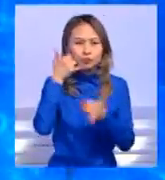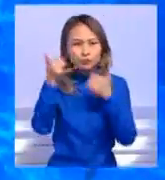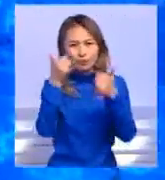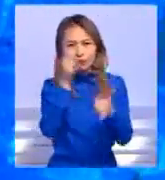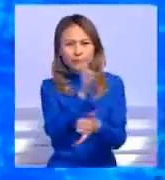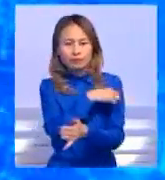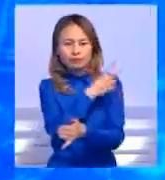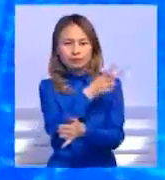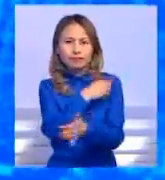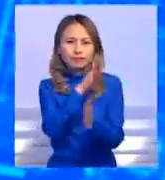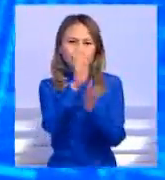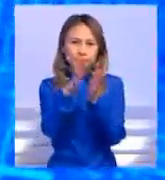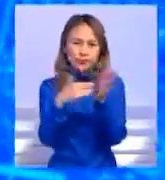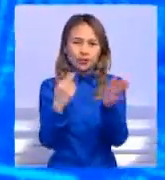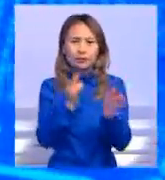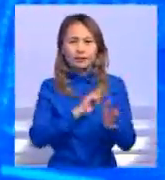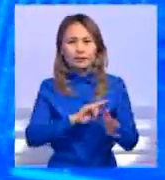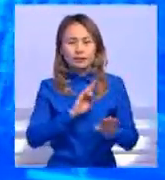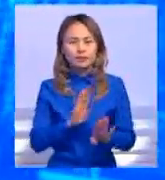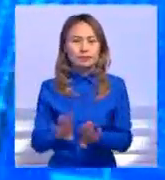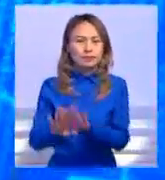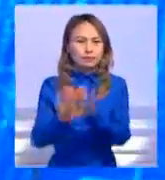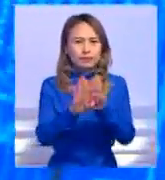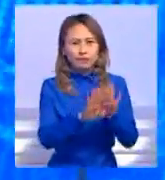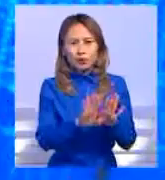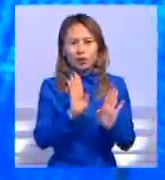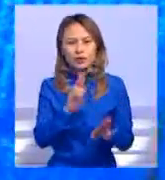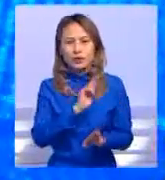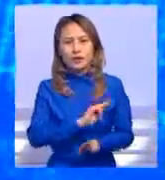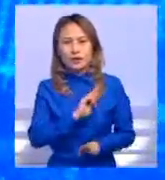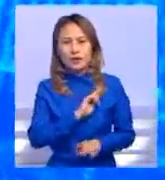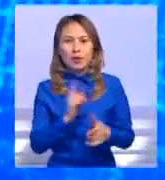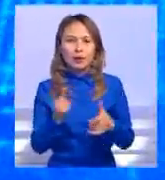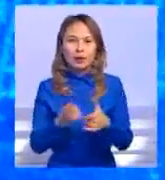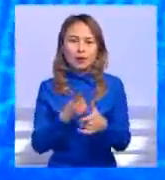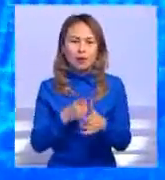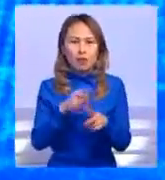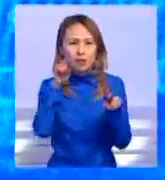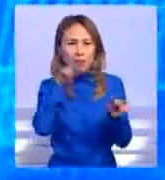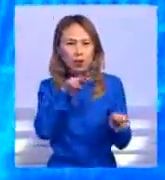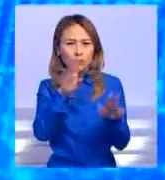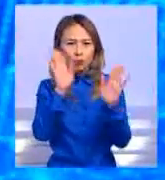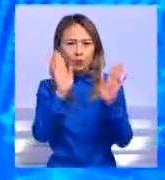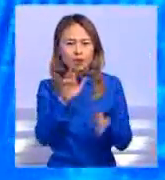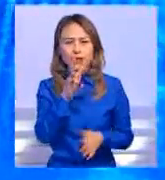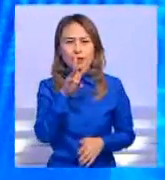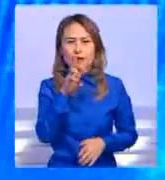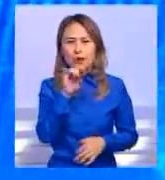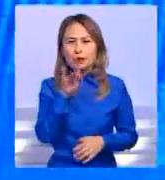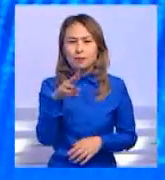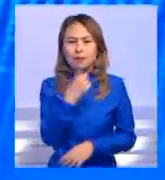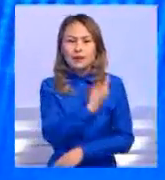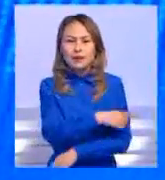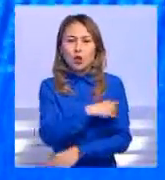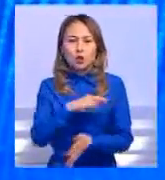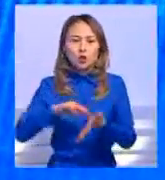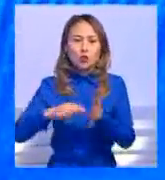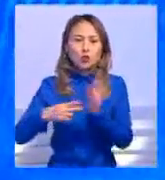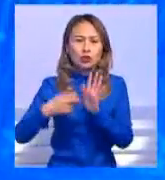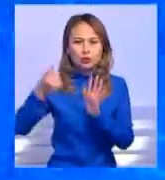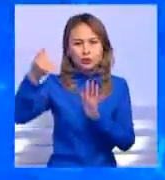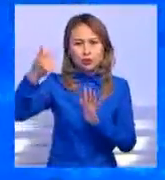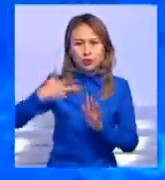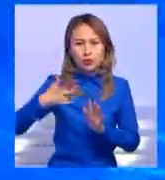қоңыраулар, дәрігер шақыру секілді қызмет түрлері бірыңғай ақпараттық жүйе арқылы сала мамандарының бақылауында болады. Смарт медицина жобасының